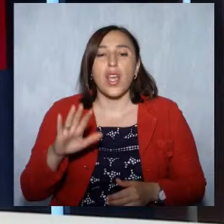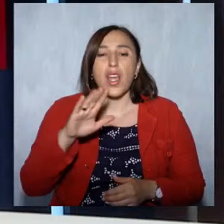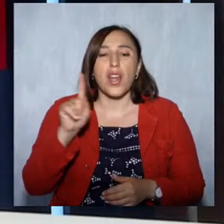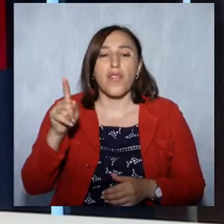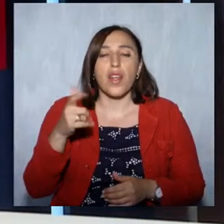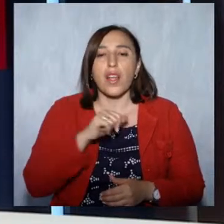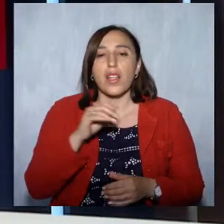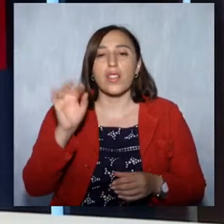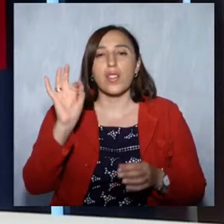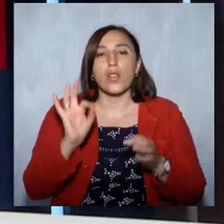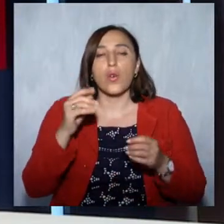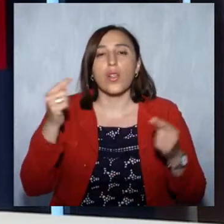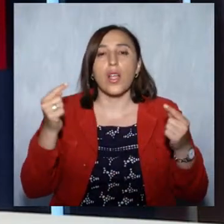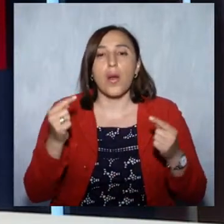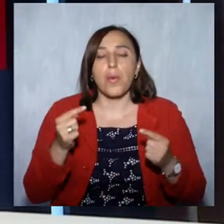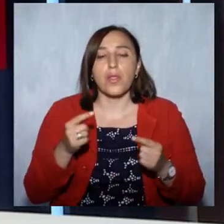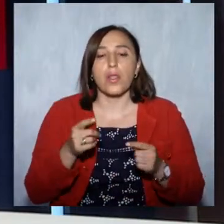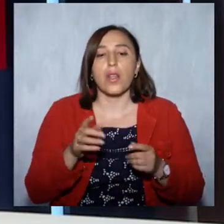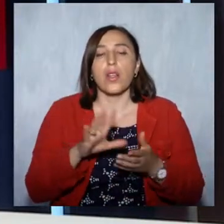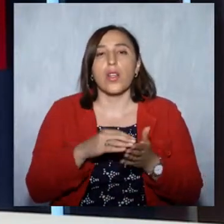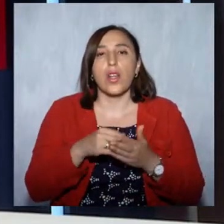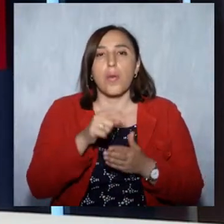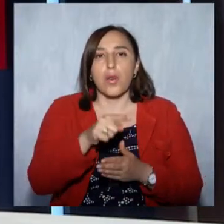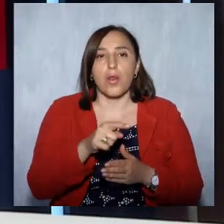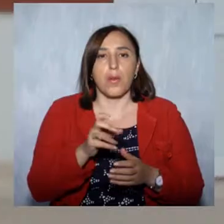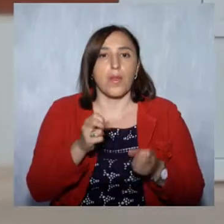չափանիշներով վտանգավորության կարմիր գոտում։